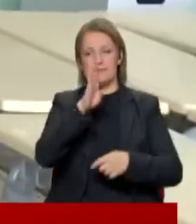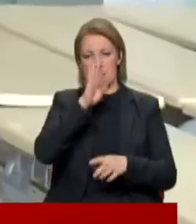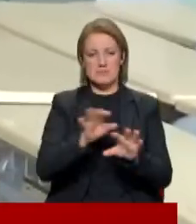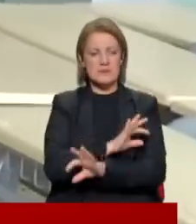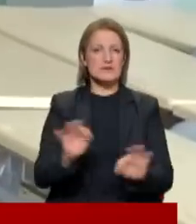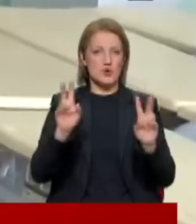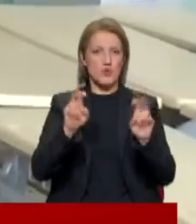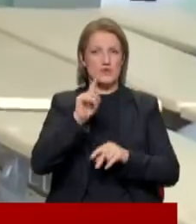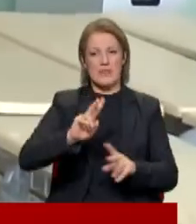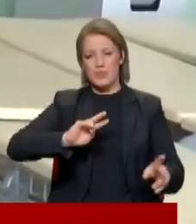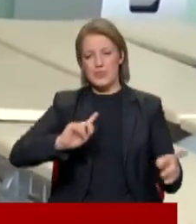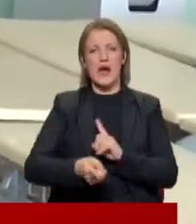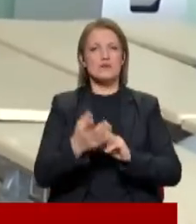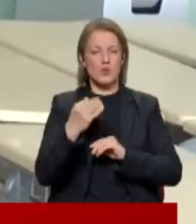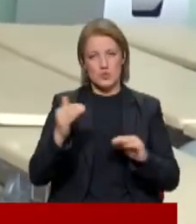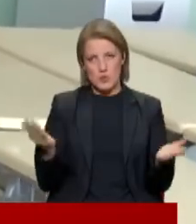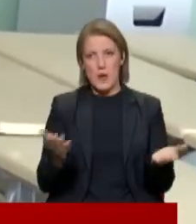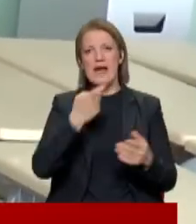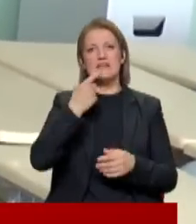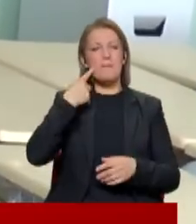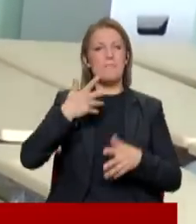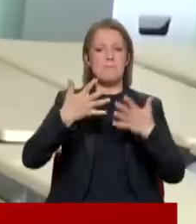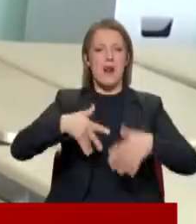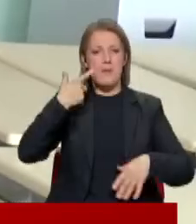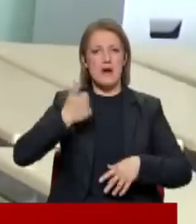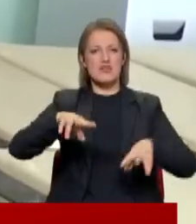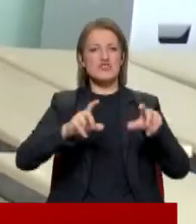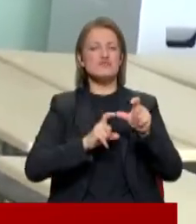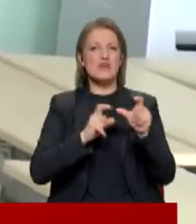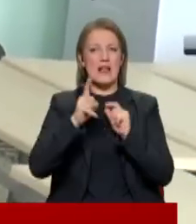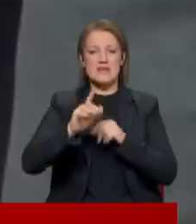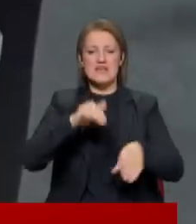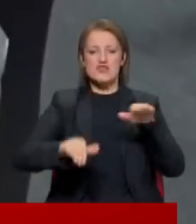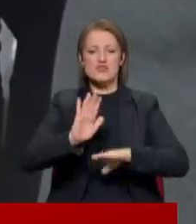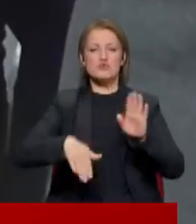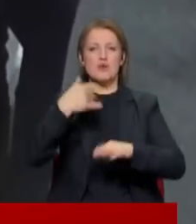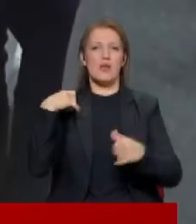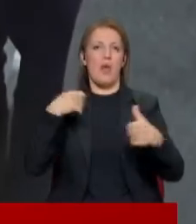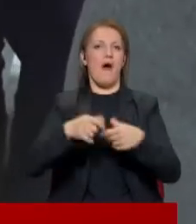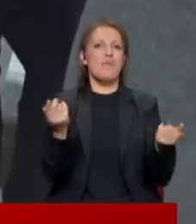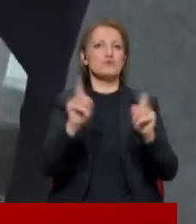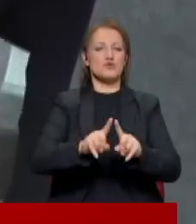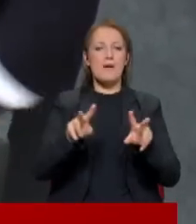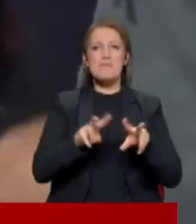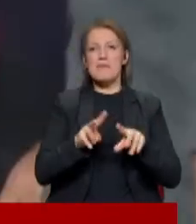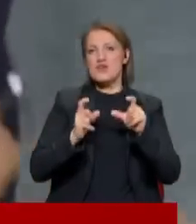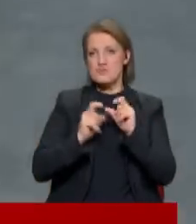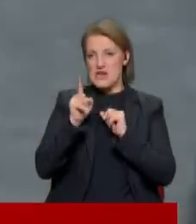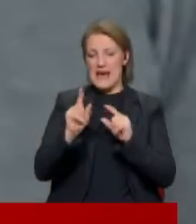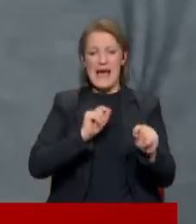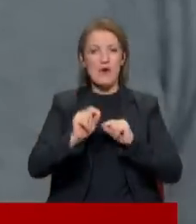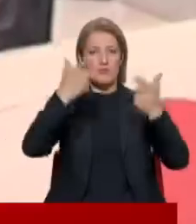bağımsızlığı konusunda ters düştüğü eski Maliye Bakanı şimşekle seçim sonrası bir kez daha buluştu Mehmet Şimşek'in